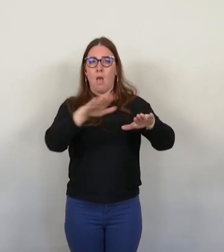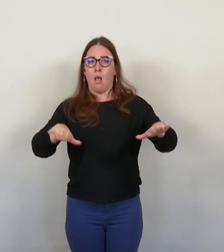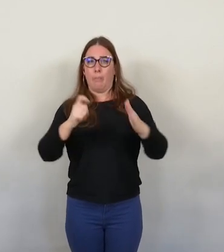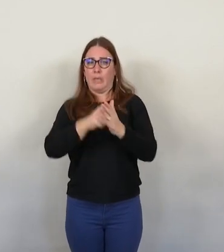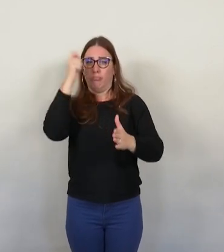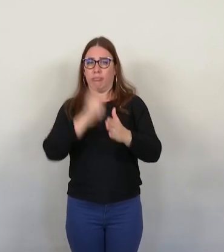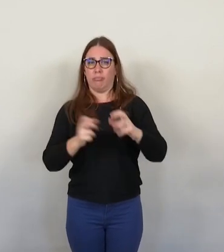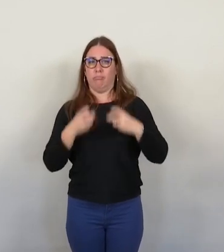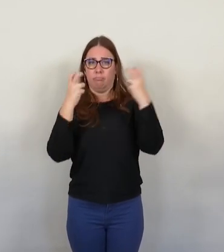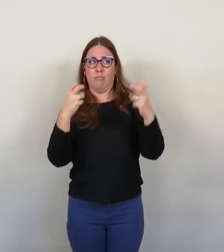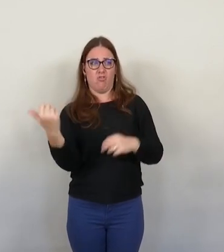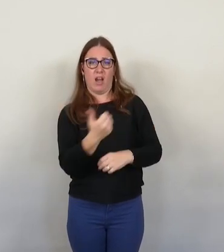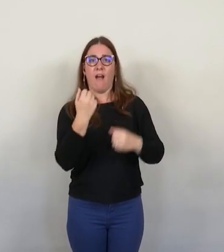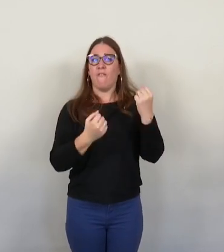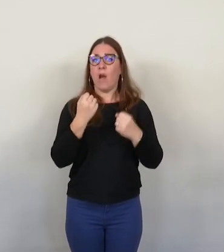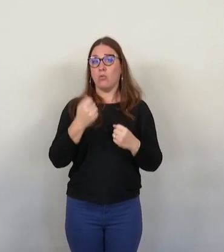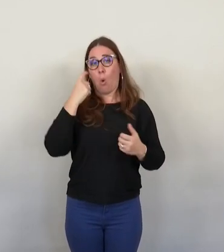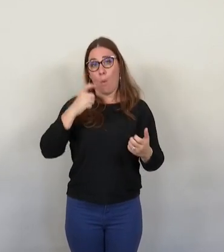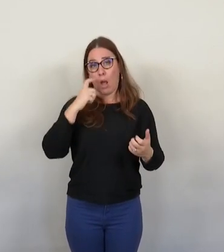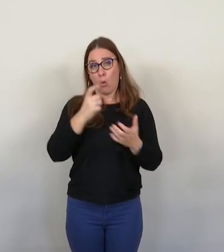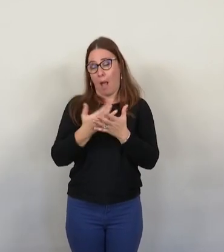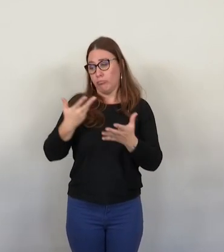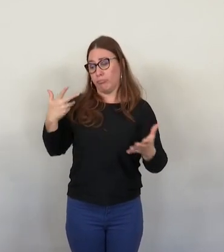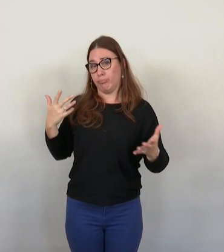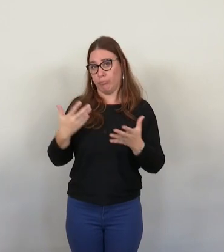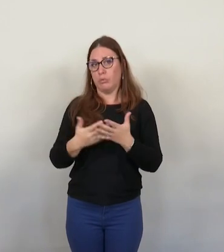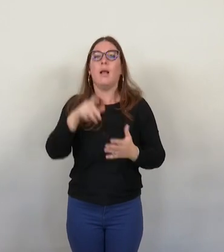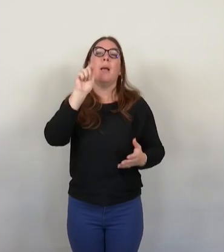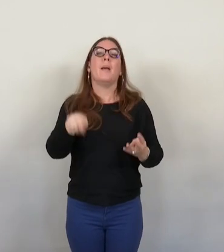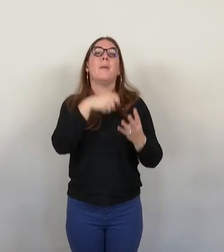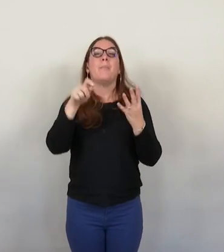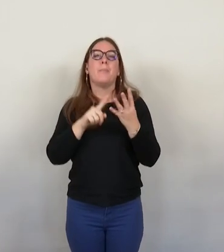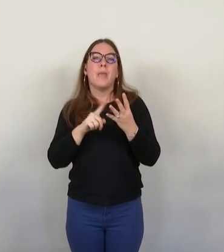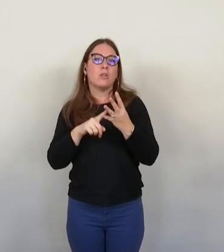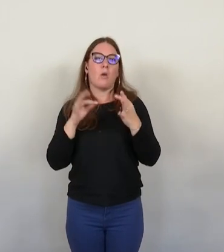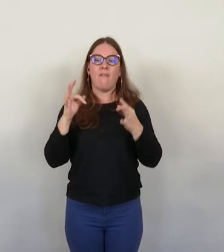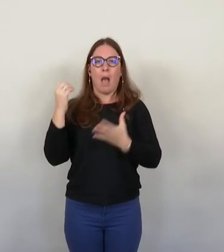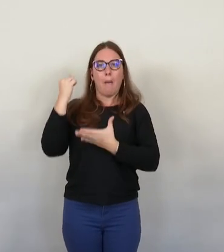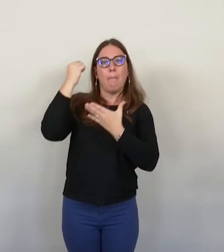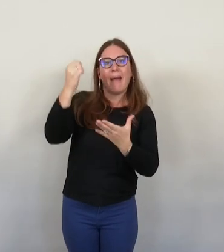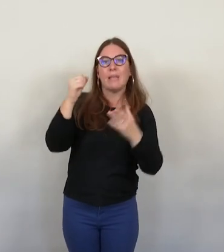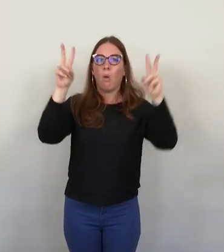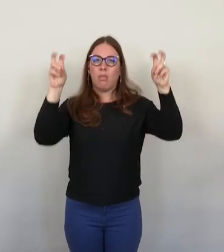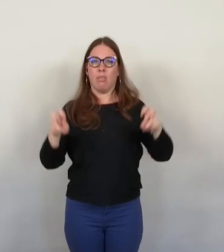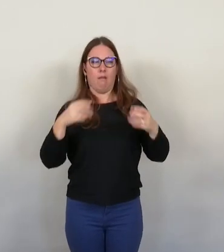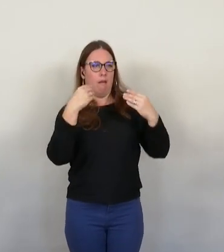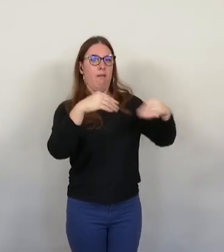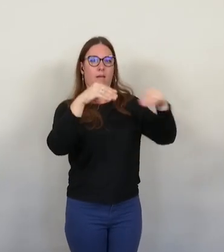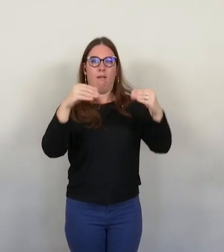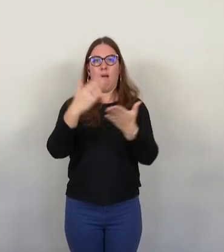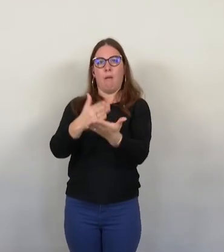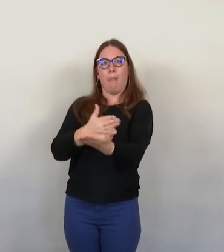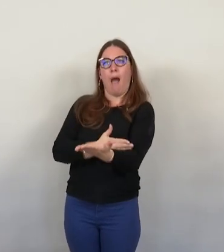voitures tout à chacun l'a bien vu depuis des années et enfin bien sûr la vente des bijoux de famille comme on dit souvent les pars de